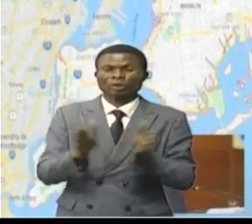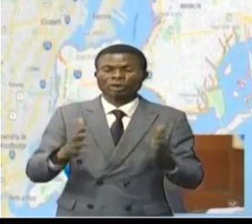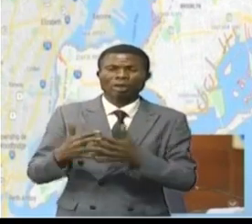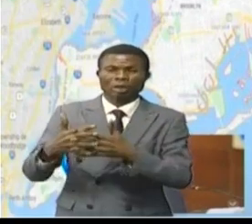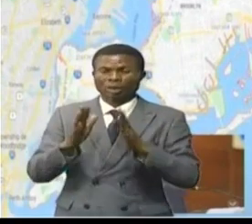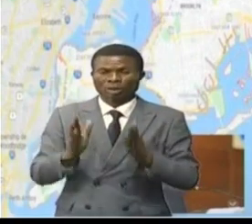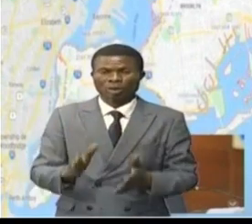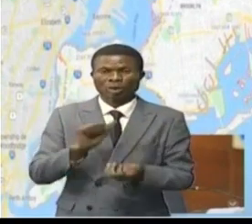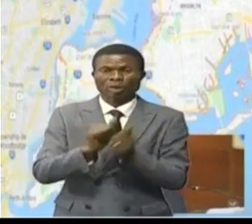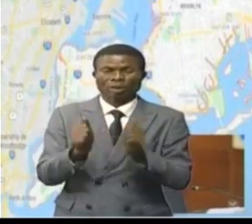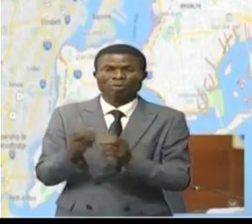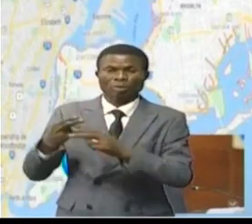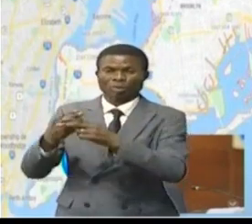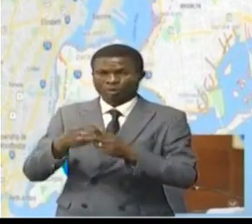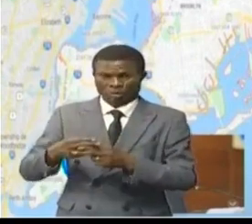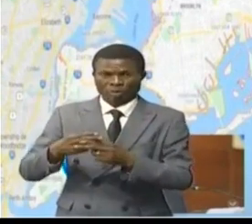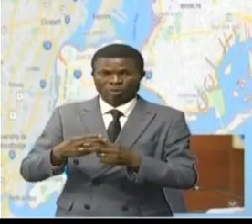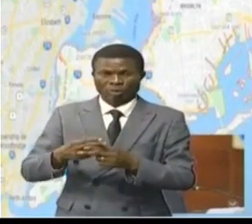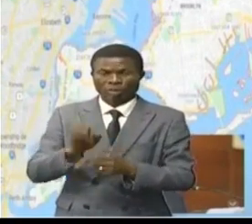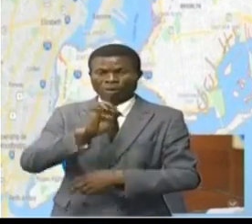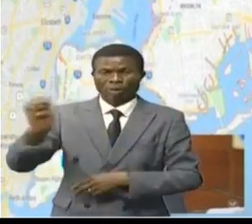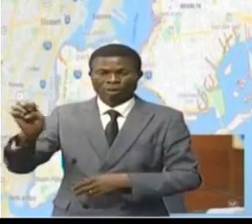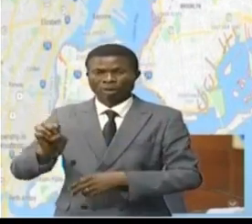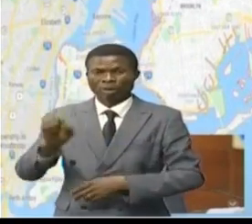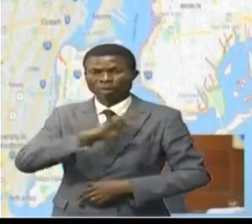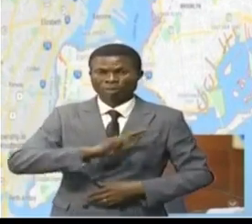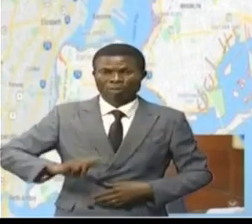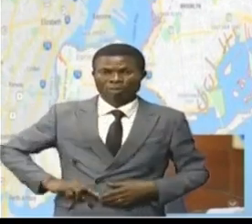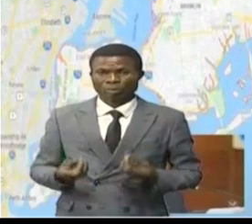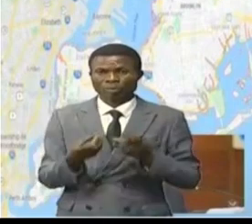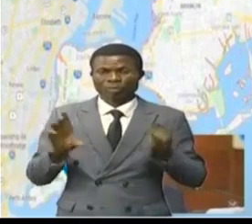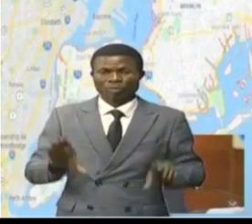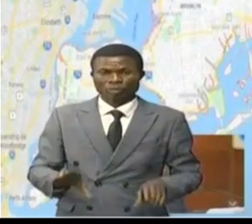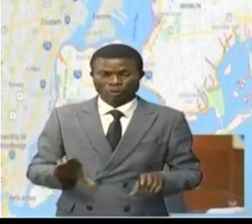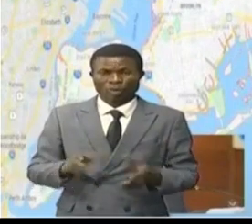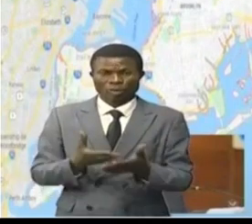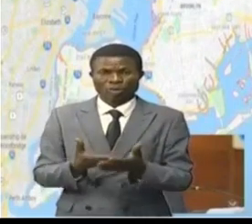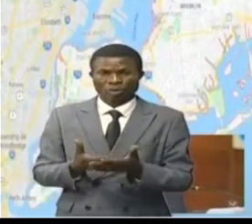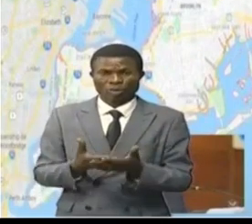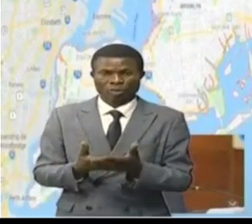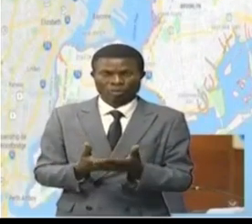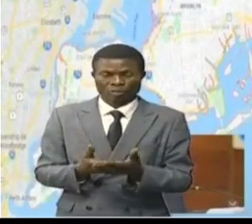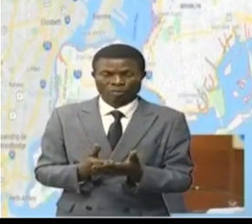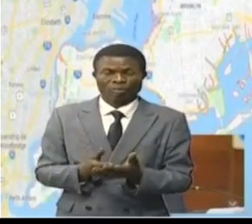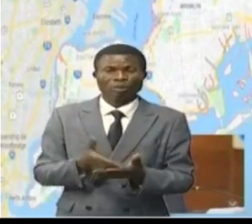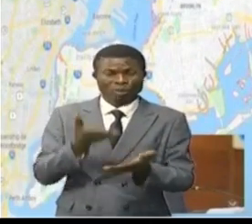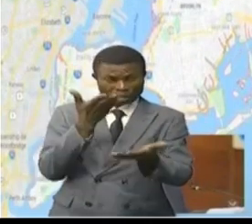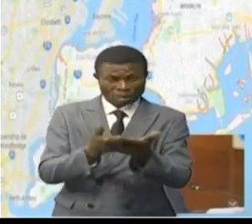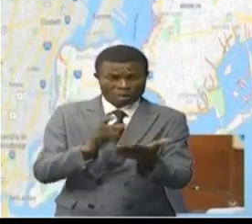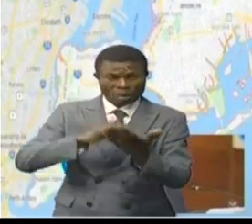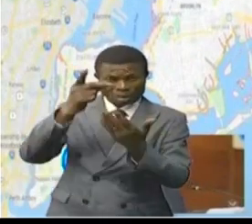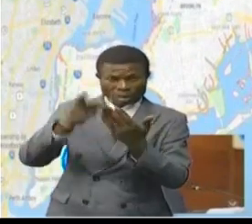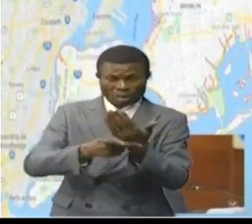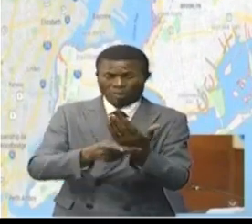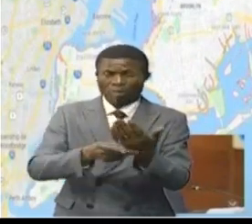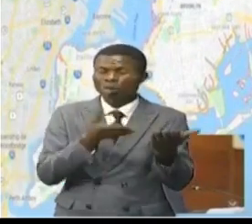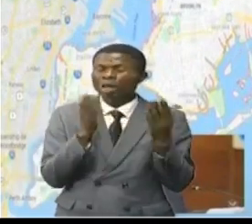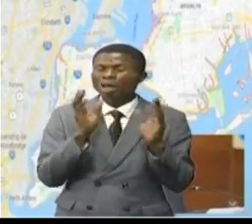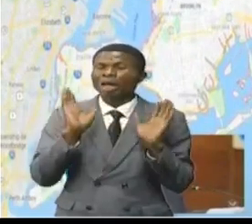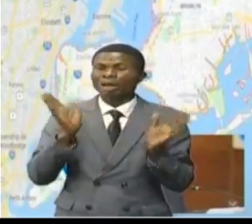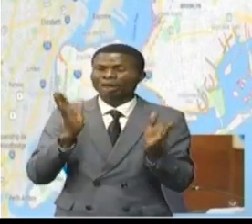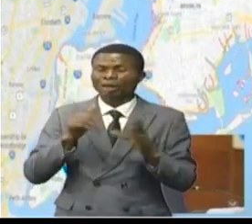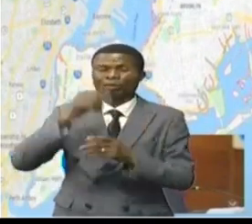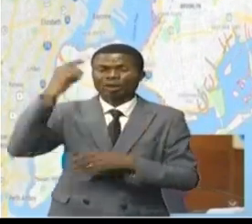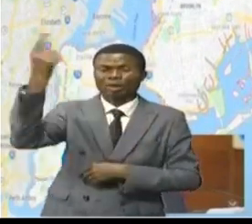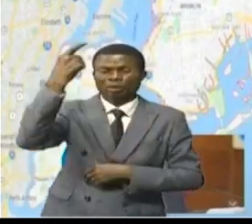la situation sécuritaire à l'est de la République démocratique du Congo fait partie des grands défis mondiaux de maintien de la